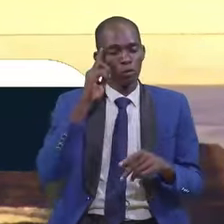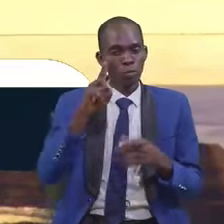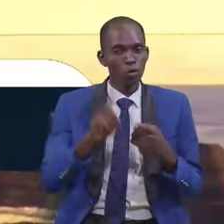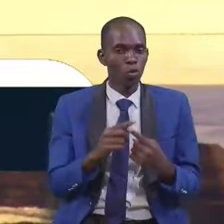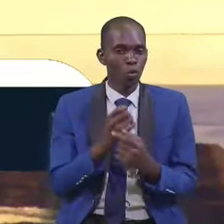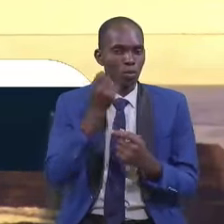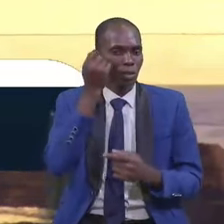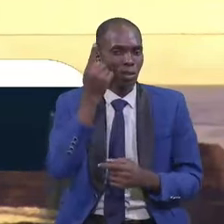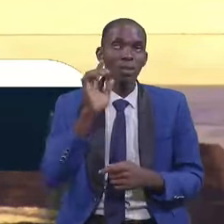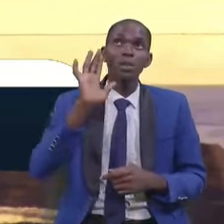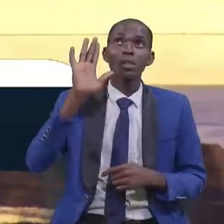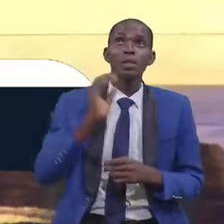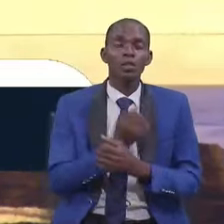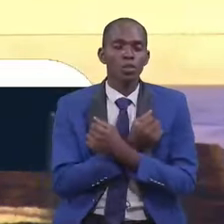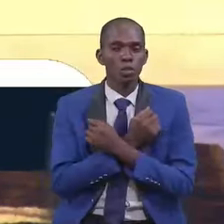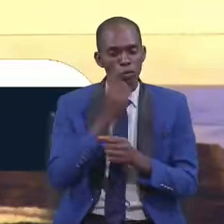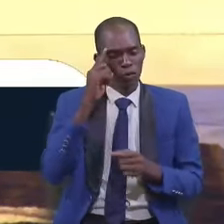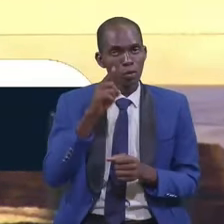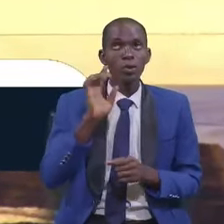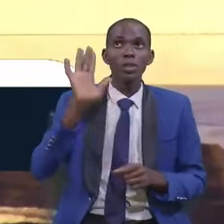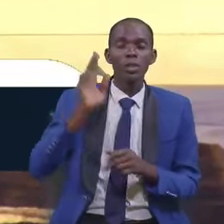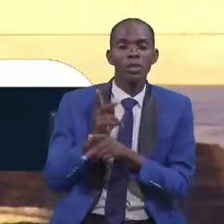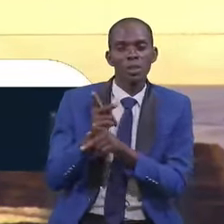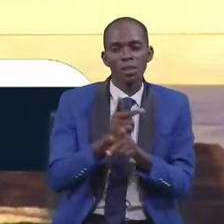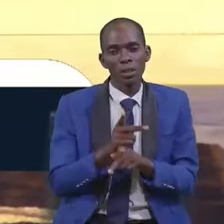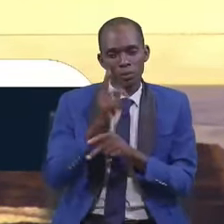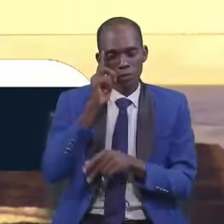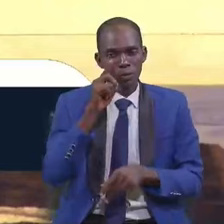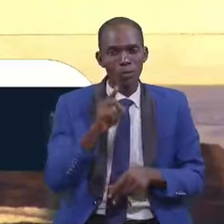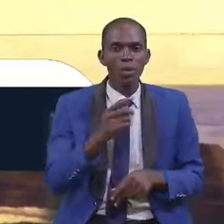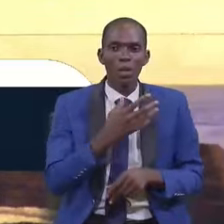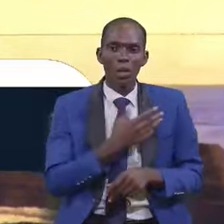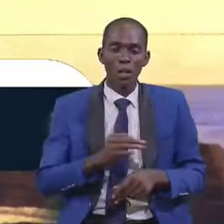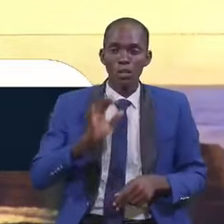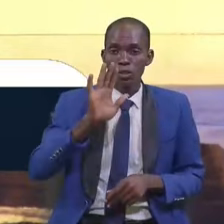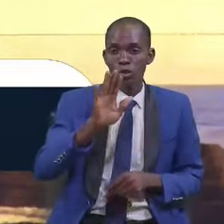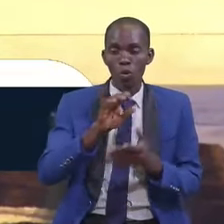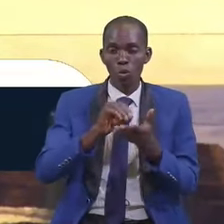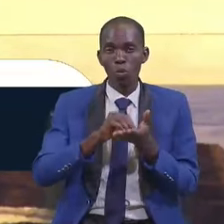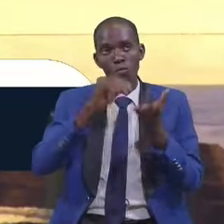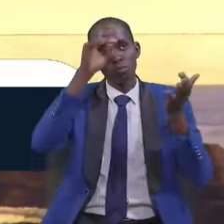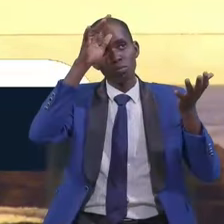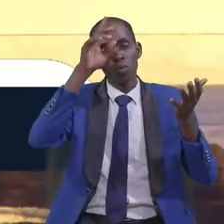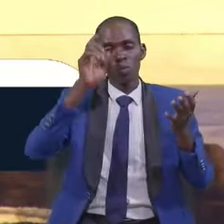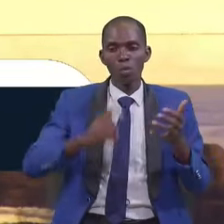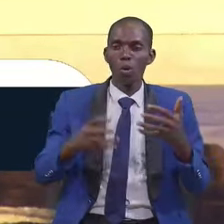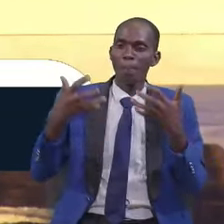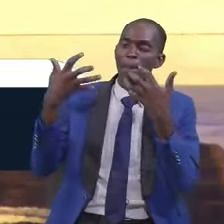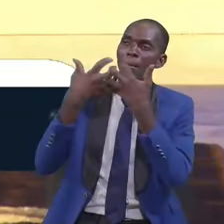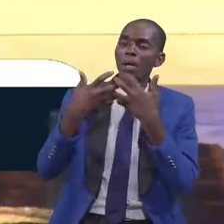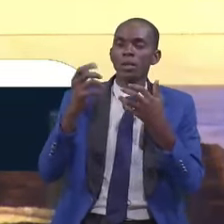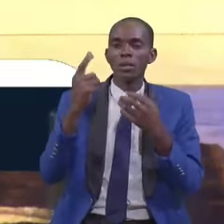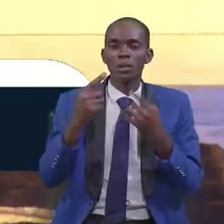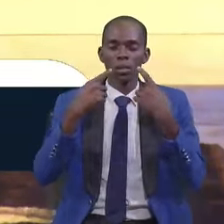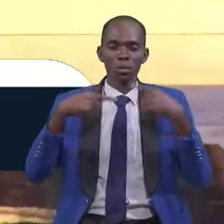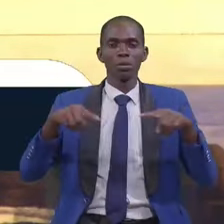son amour pour vous, ses soucis pour vous et votre attente doit aller de pair avec la proclamation